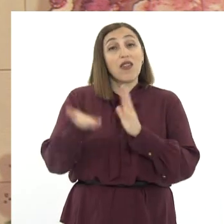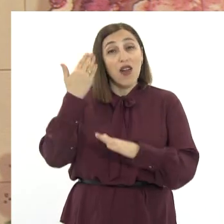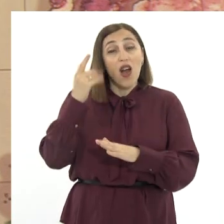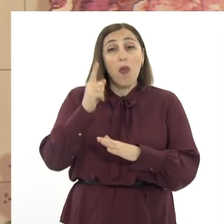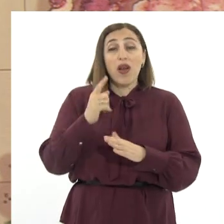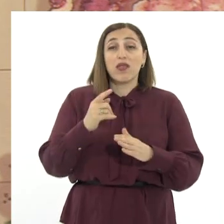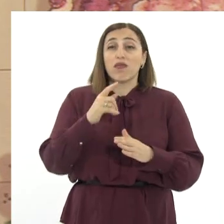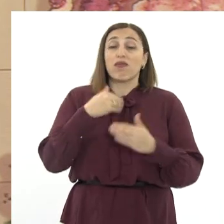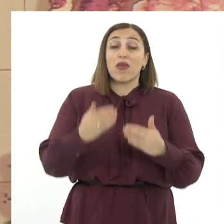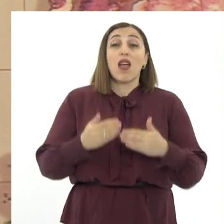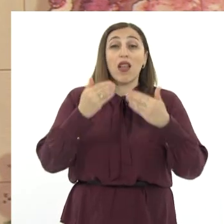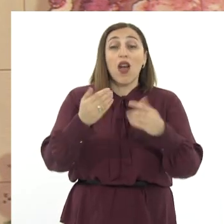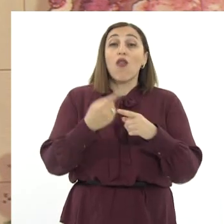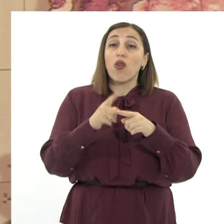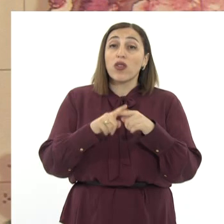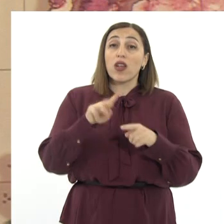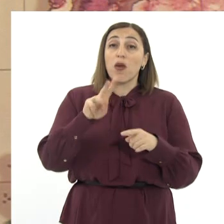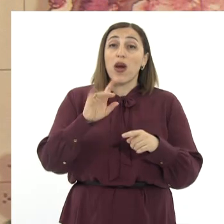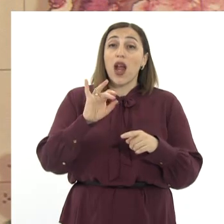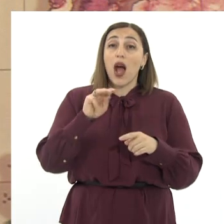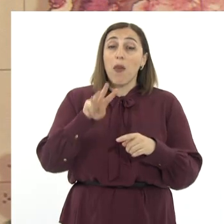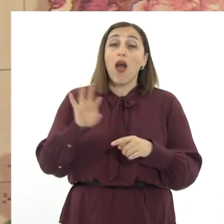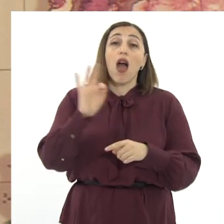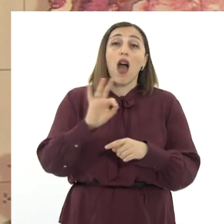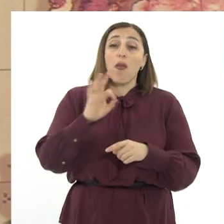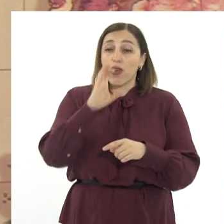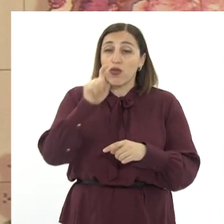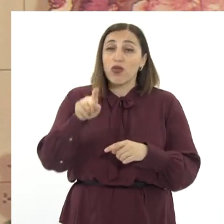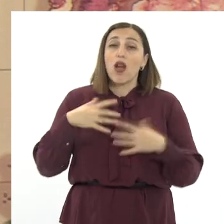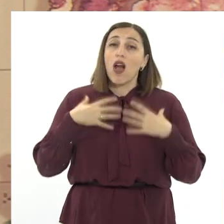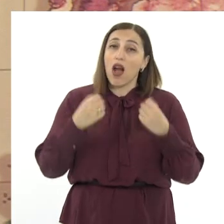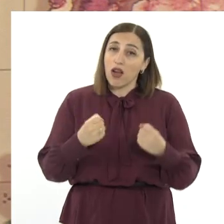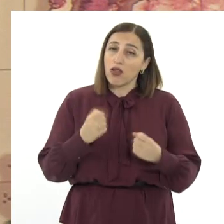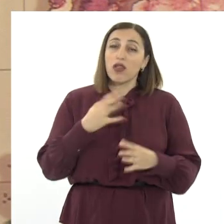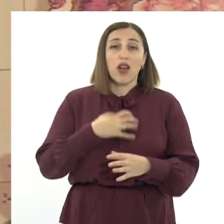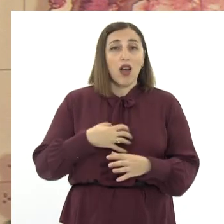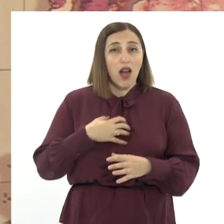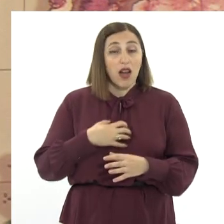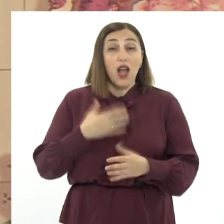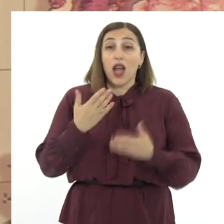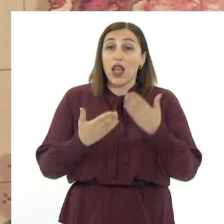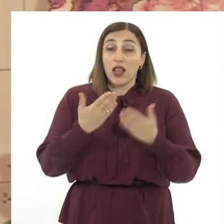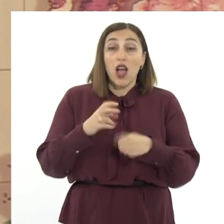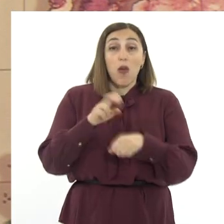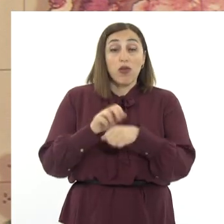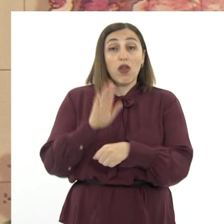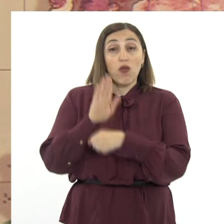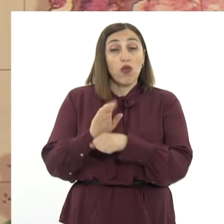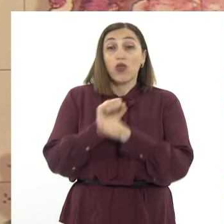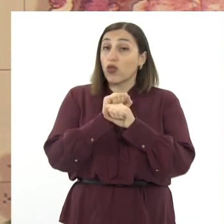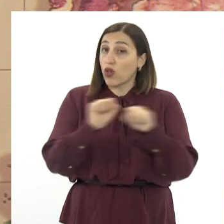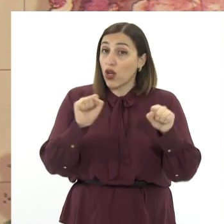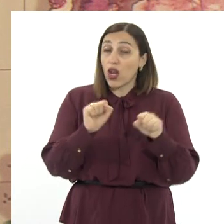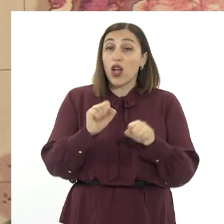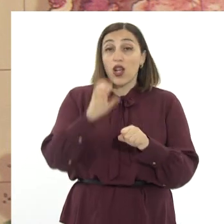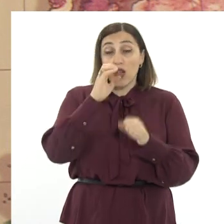լիներ, սակայն հետաձգեցինք, քանի որ Մարիամի համար ամենակարևորը Մարտի առողջությունն է, Մարտի հոգեվիճակը։ Երբ եթե բժիշկները խորհուրդ չեն